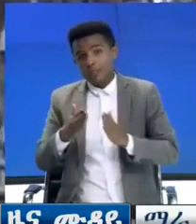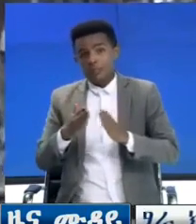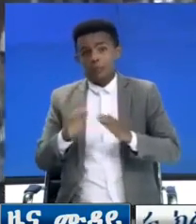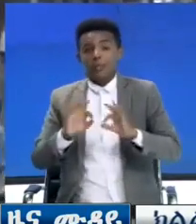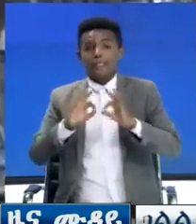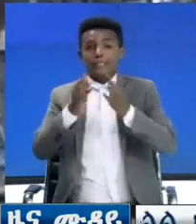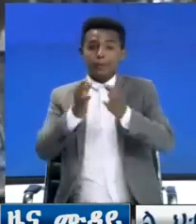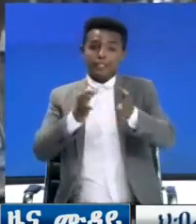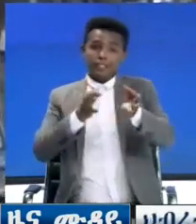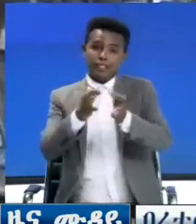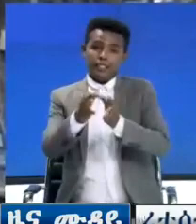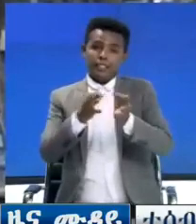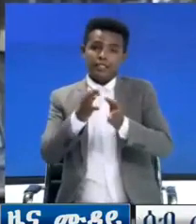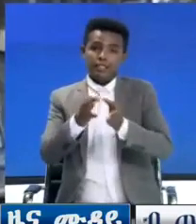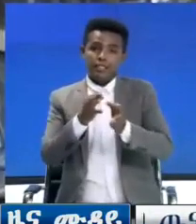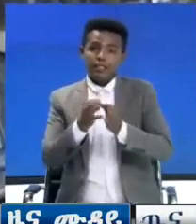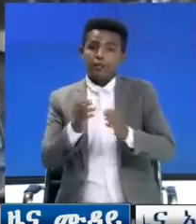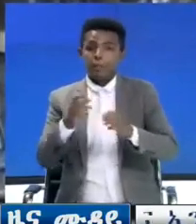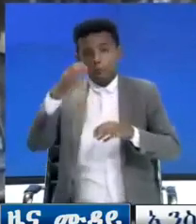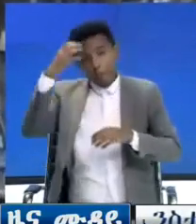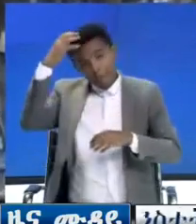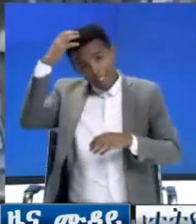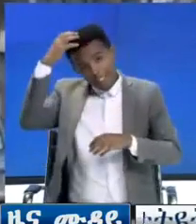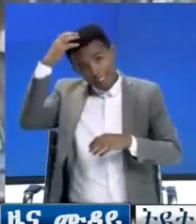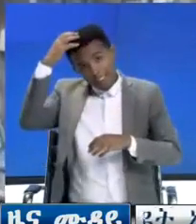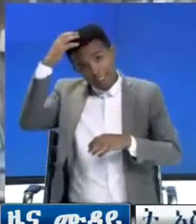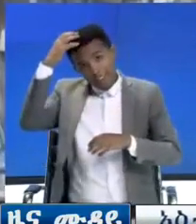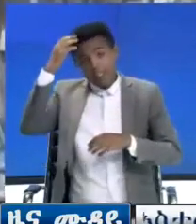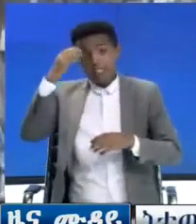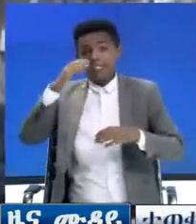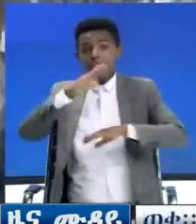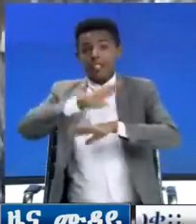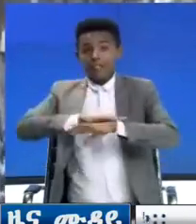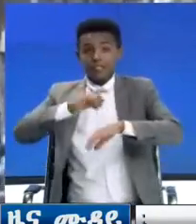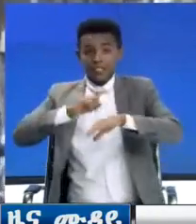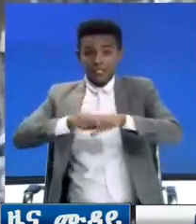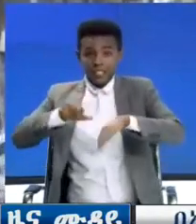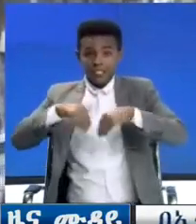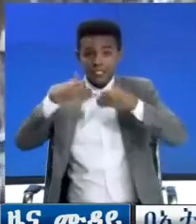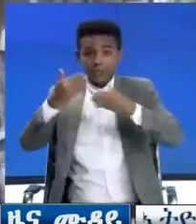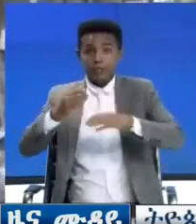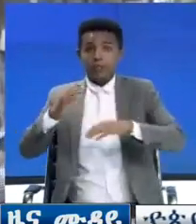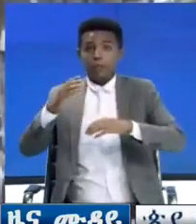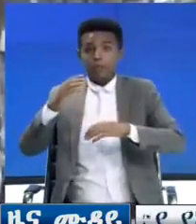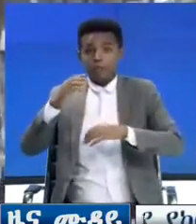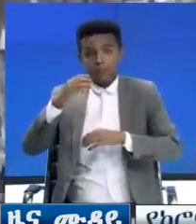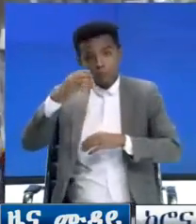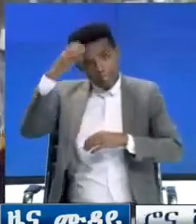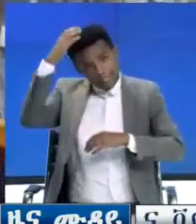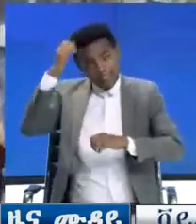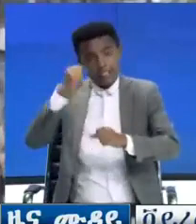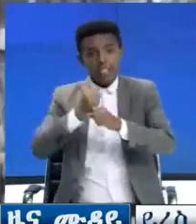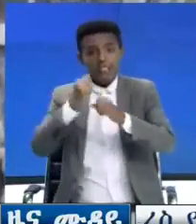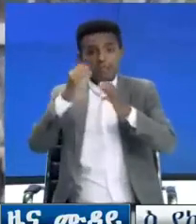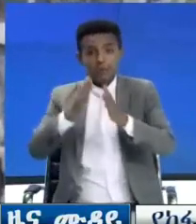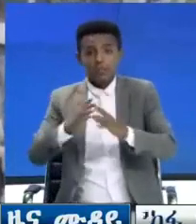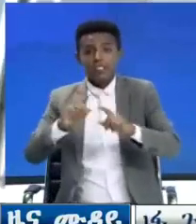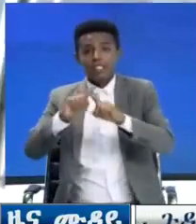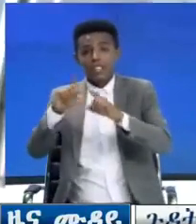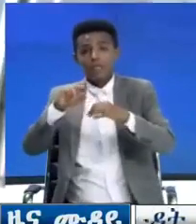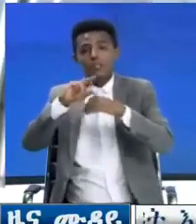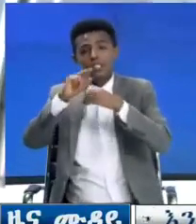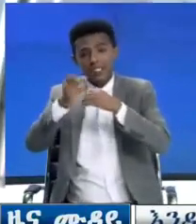ቤተሰብነታችንን እንግለጽላቸው። መንግስት የእረፍት ጊዜ የሰጣችሁ የመንግስት ሰራተኞች፣ የተለያዩ ድርጅት